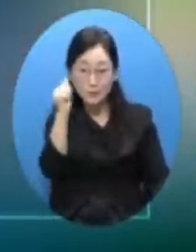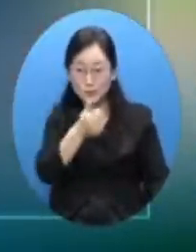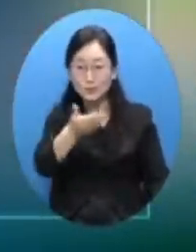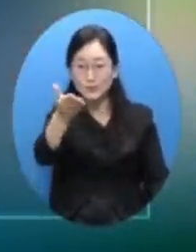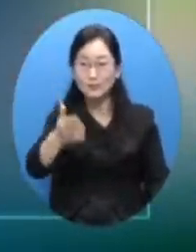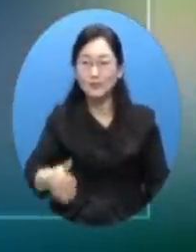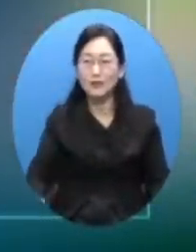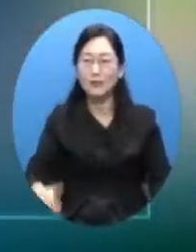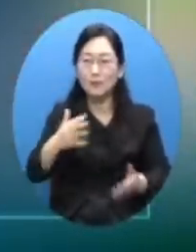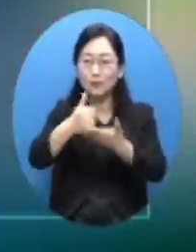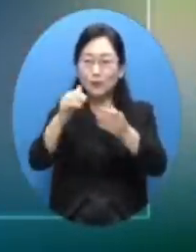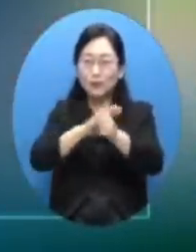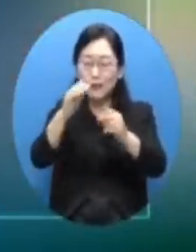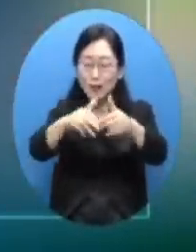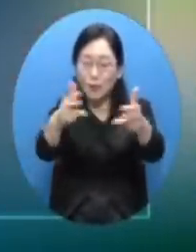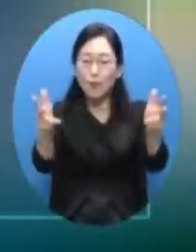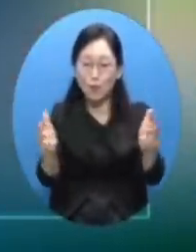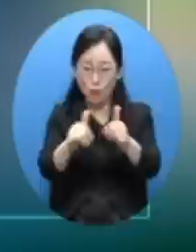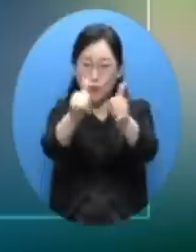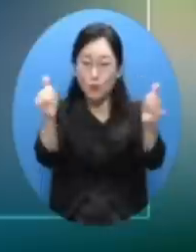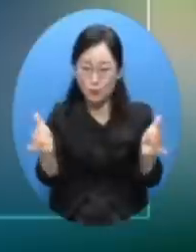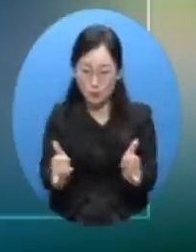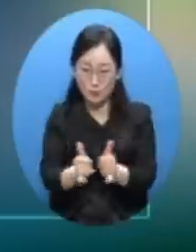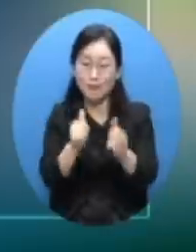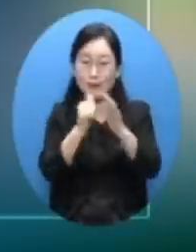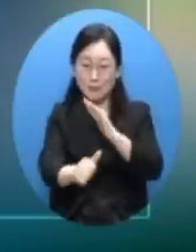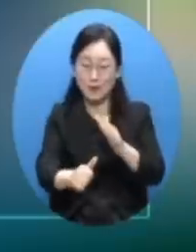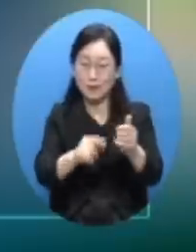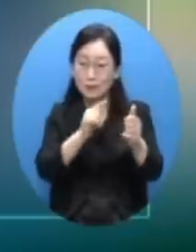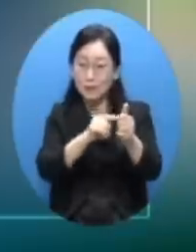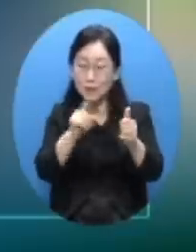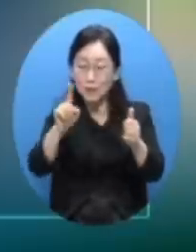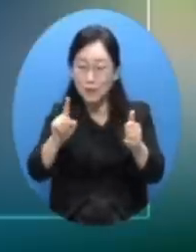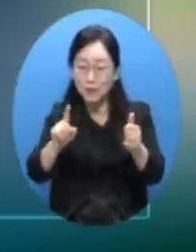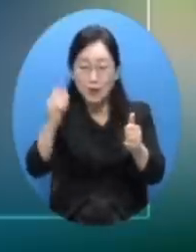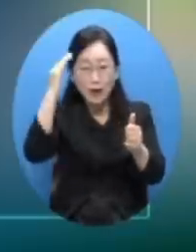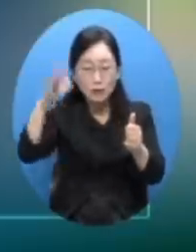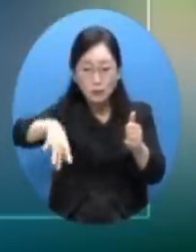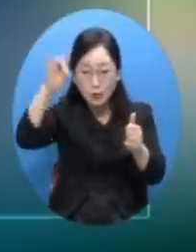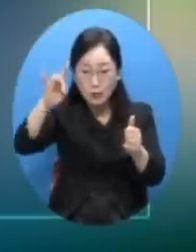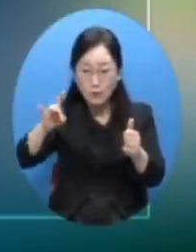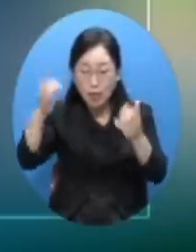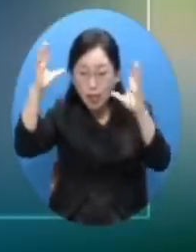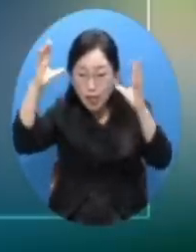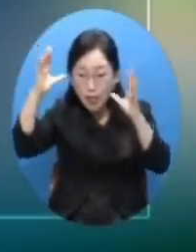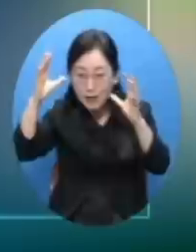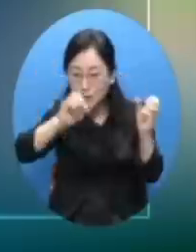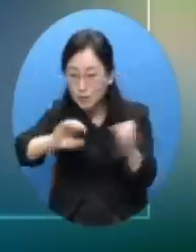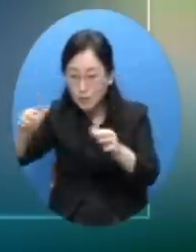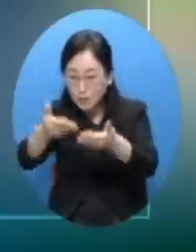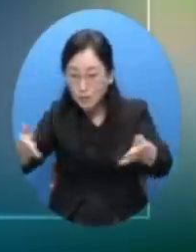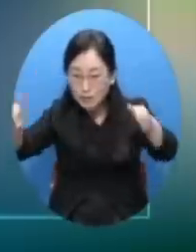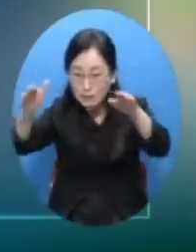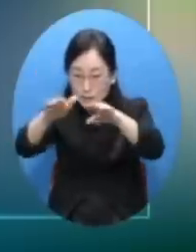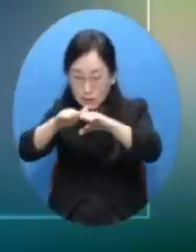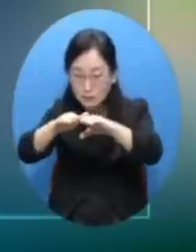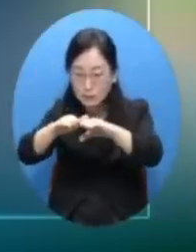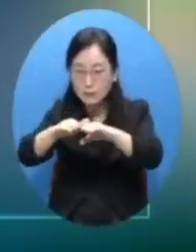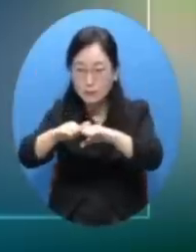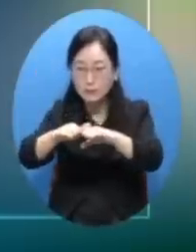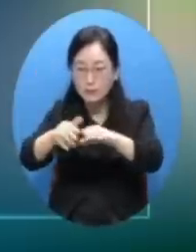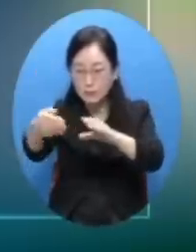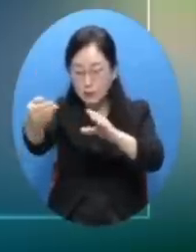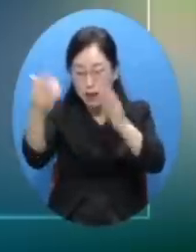대표되는 목사님이신데 한국 최초로 베이비박스를 만들어서 버려진 아이를 돌보는 사역을 시작했습니다. 이 사역을